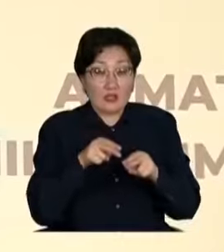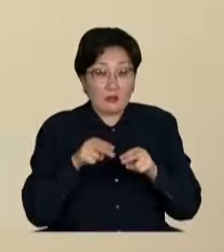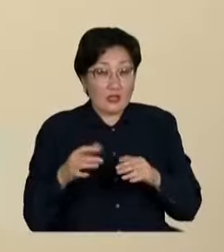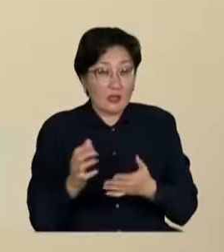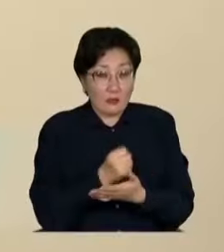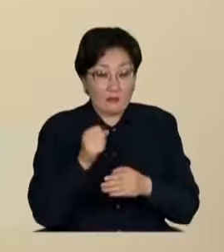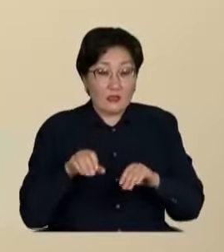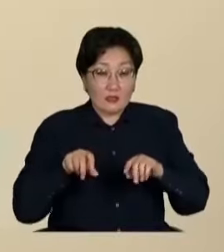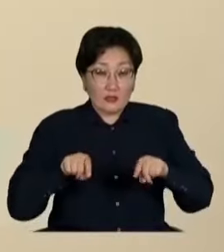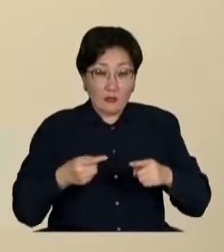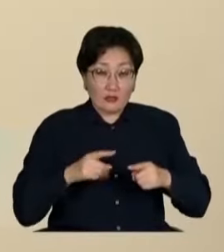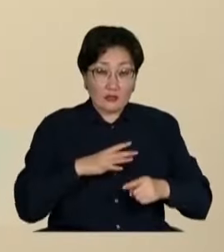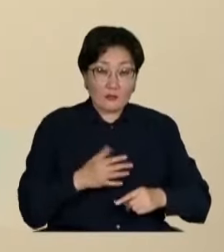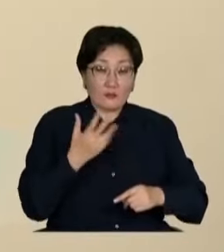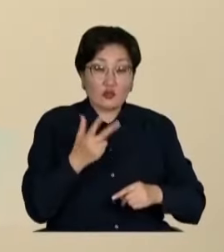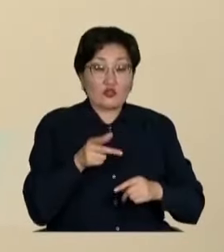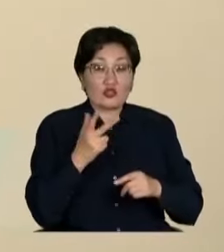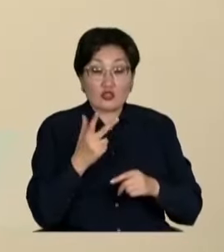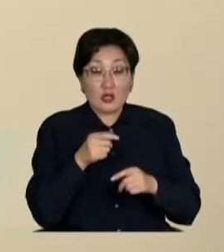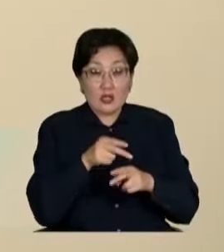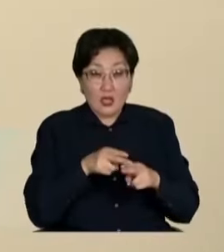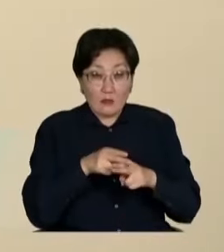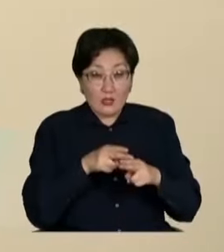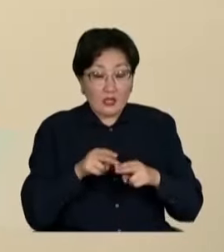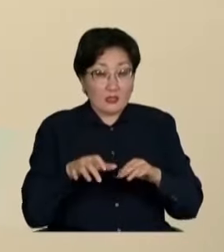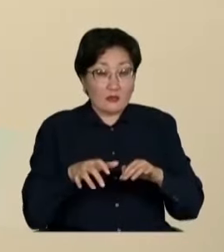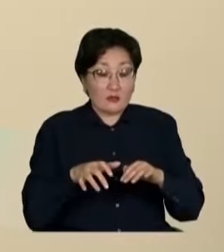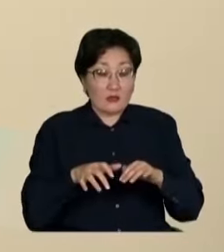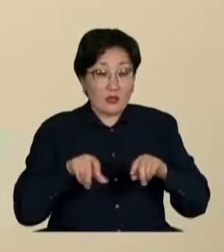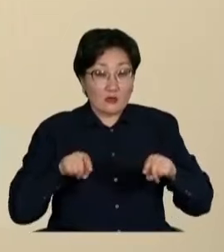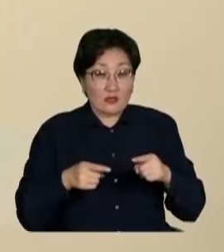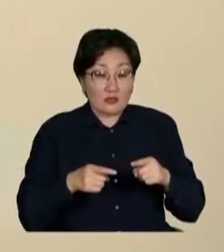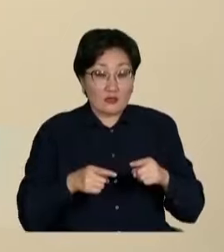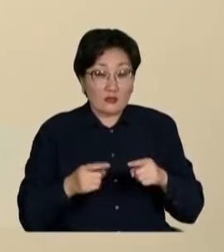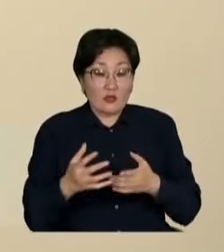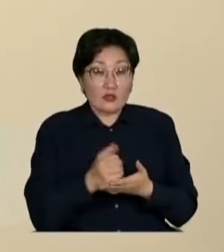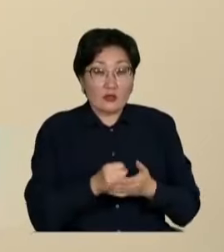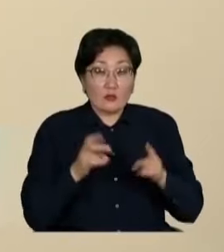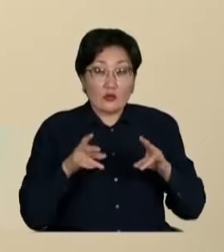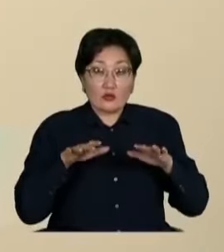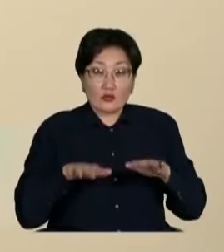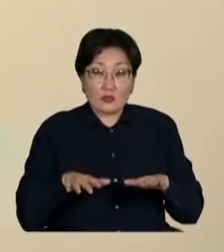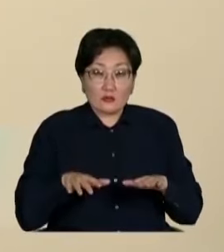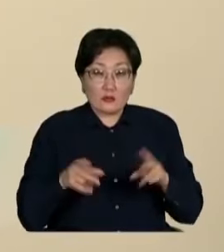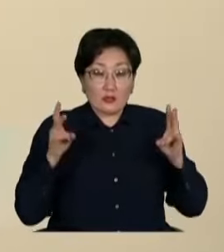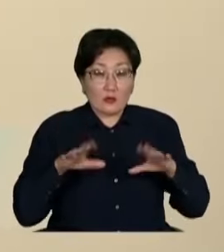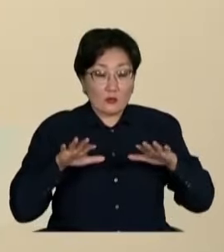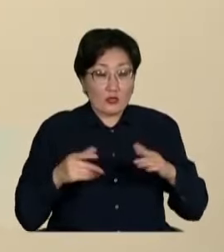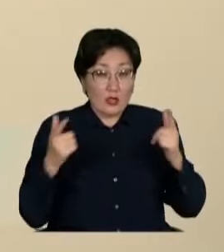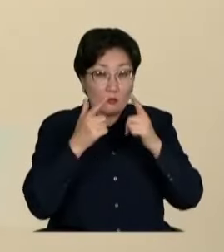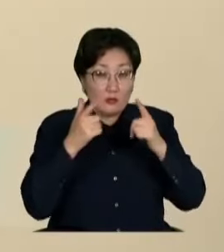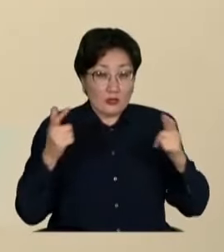тәркіленді. 3 пышақ қазіргі таңда алынды. Қару хаттамамен и оқиға болған жерден ақпарат